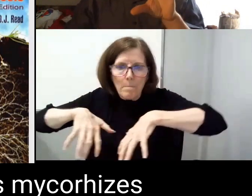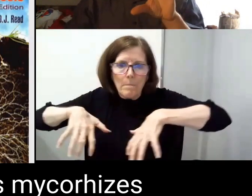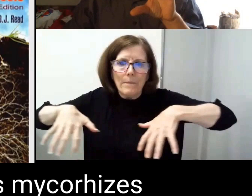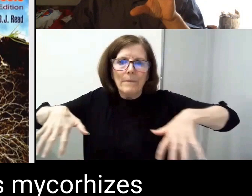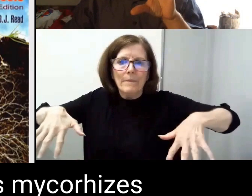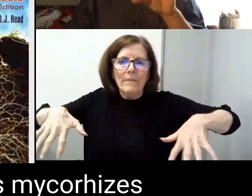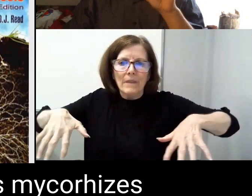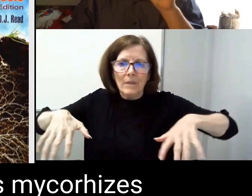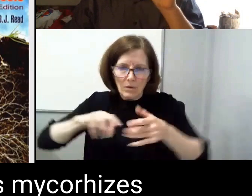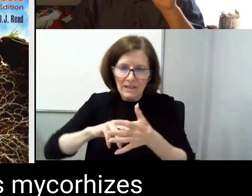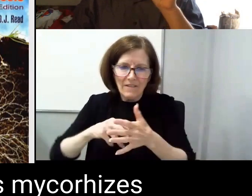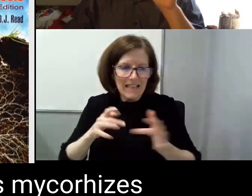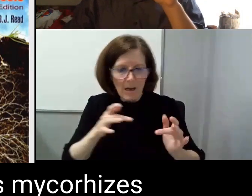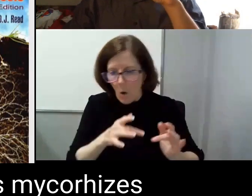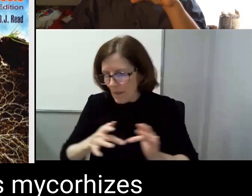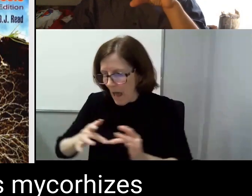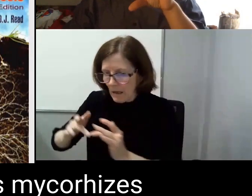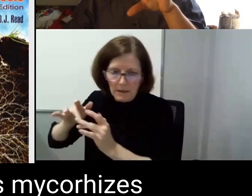les